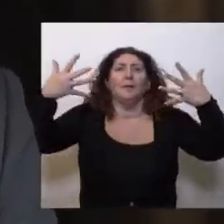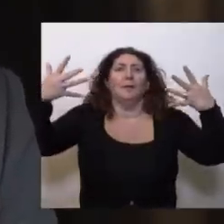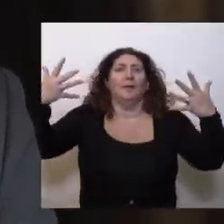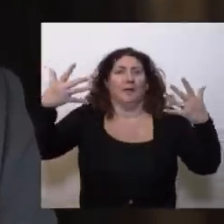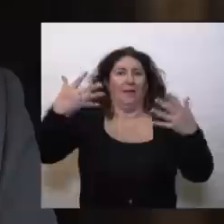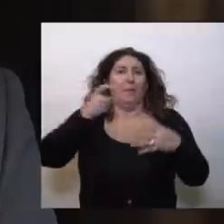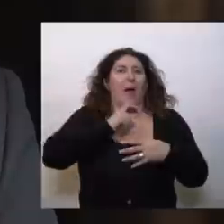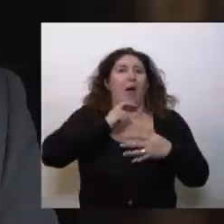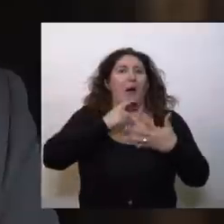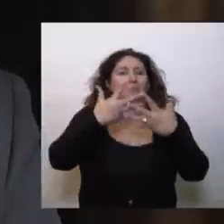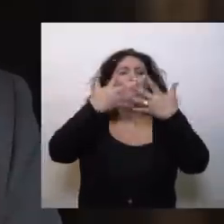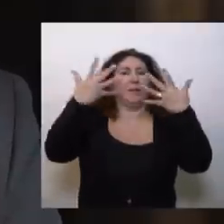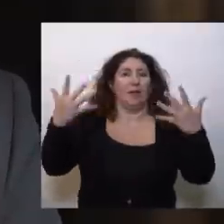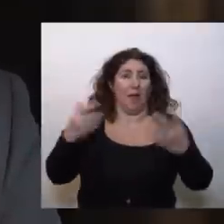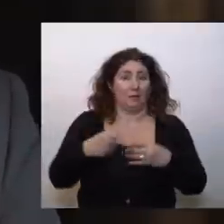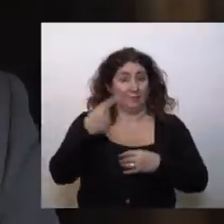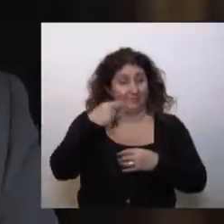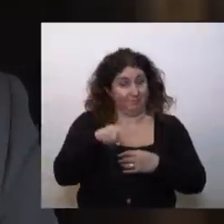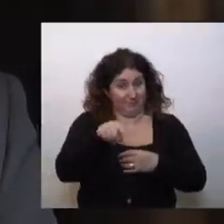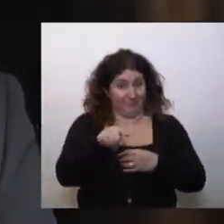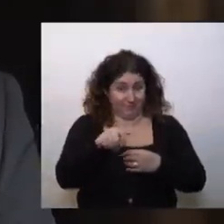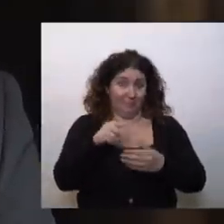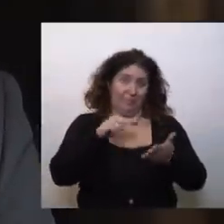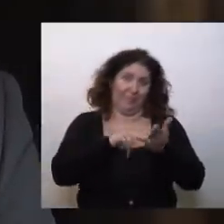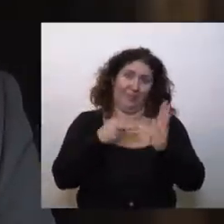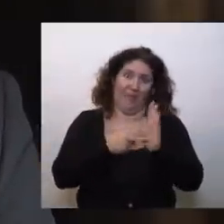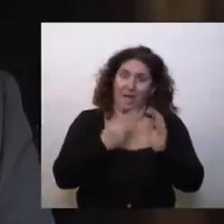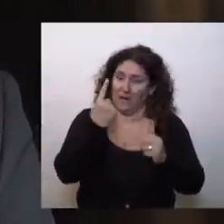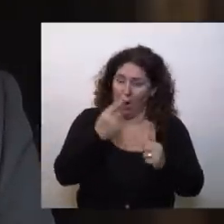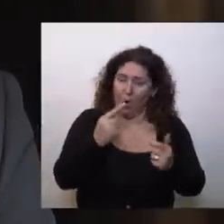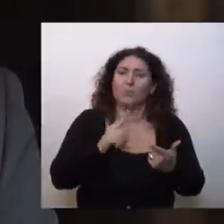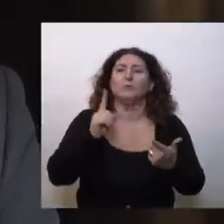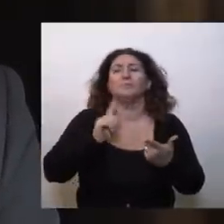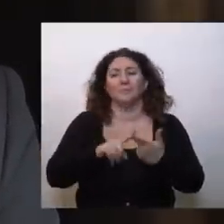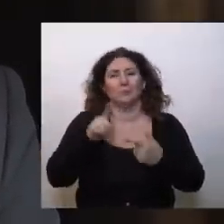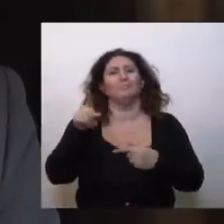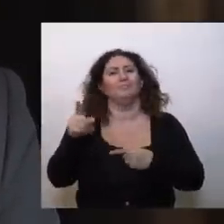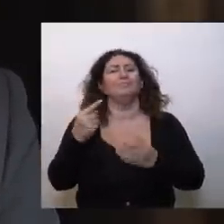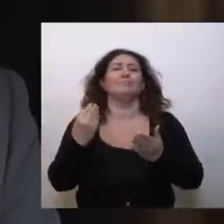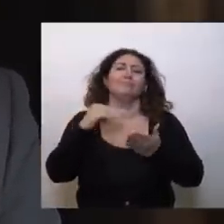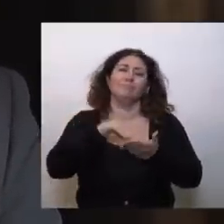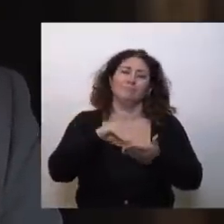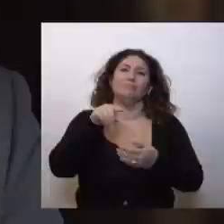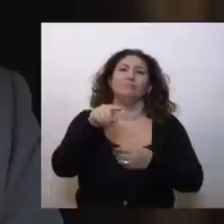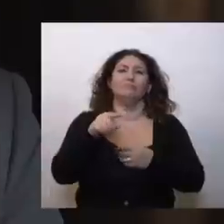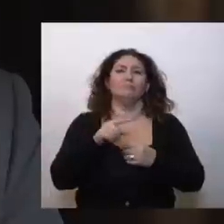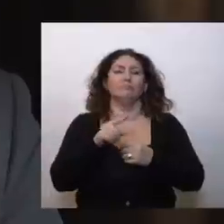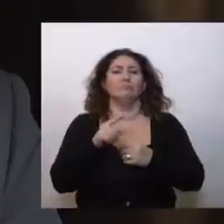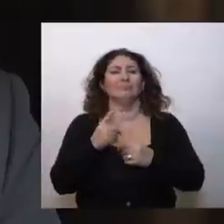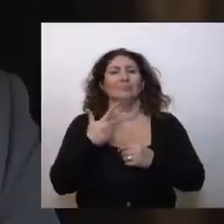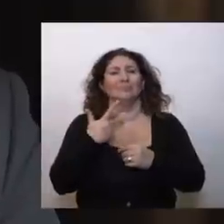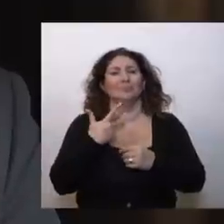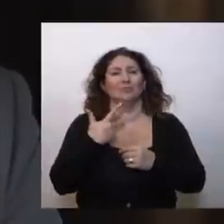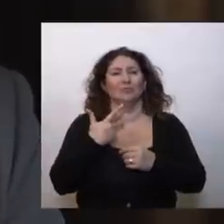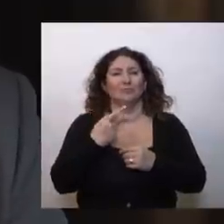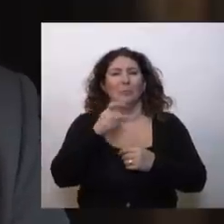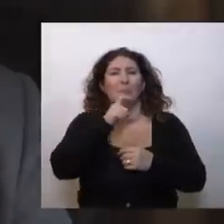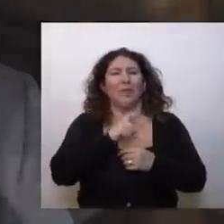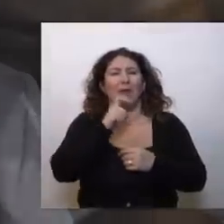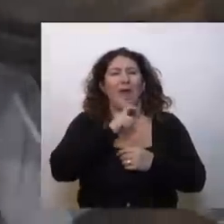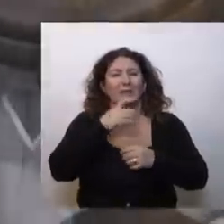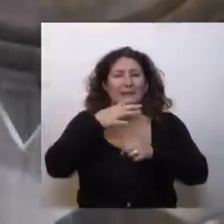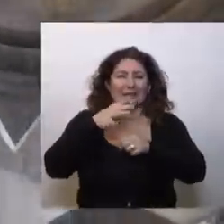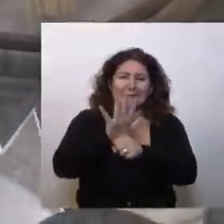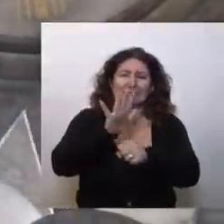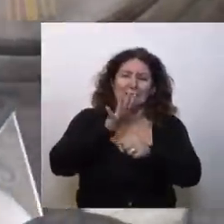questo, Guarini inserisce in questa architettura straordinaria, che è fatta di pietre